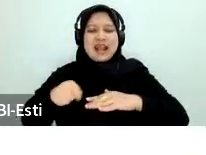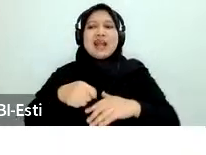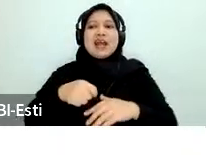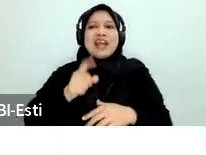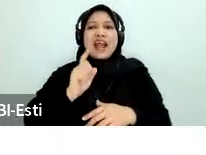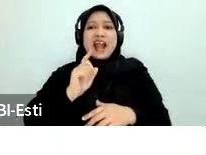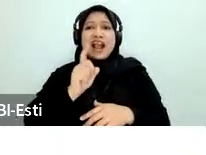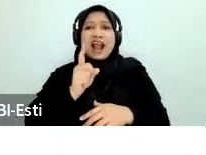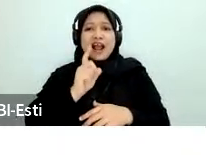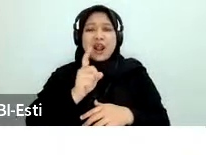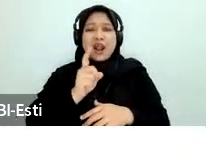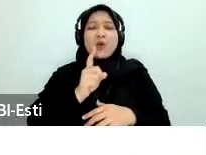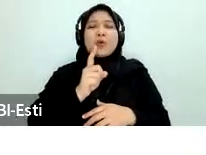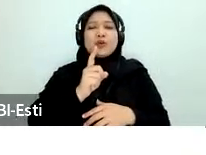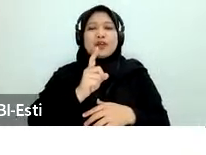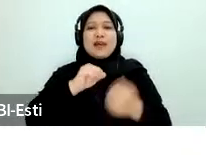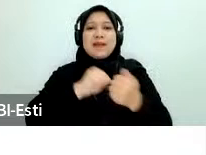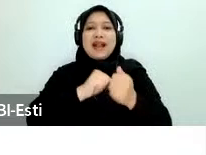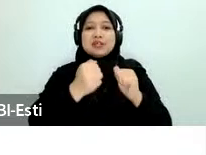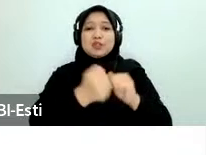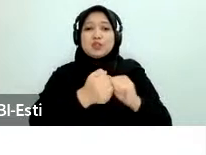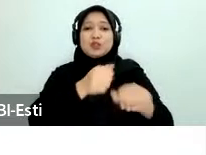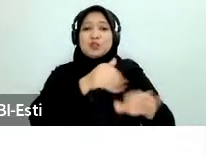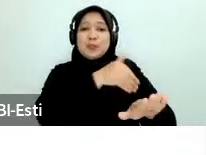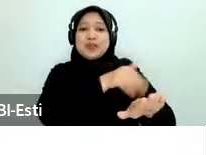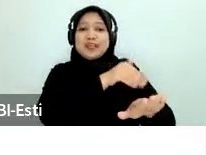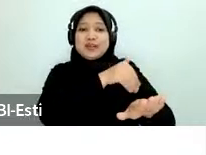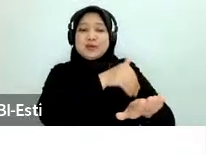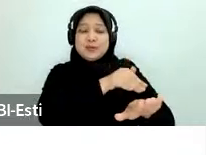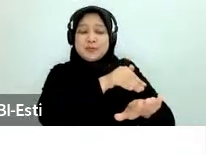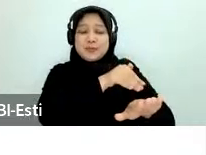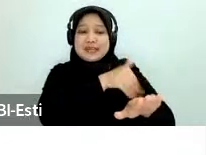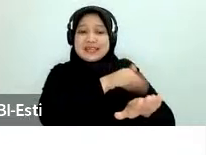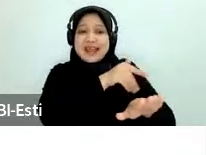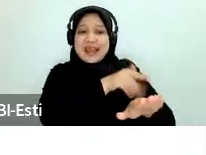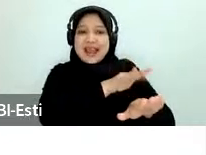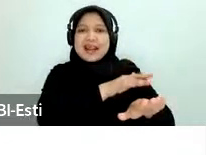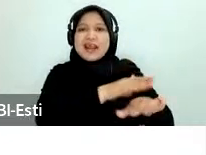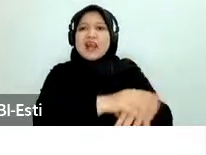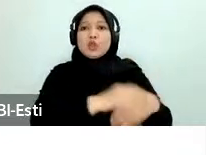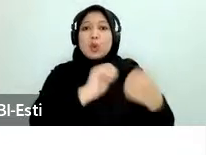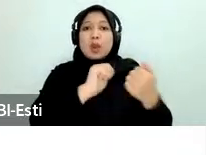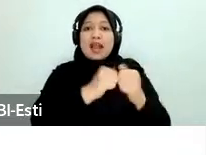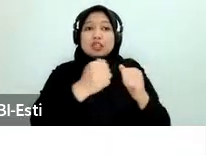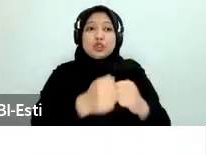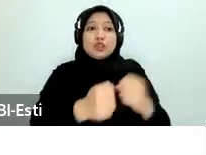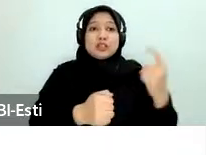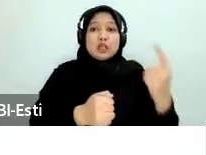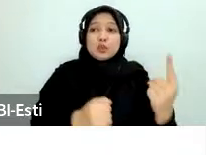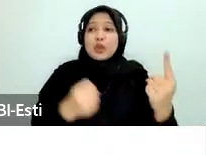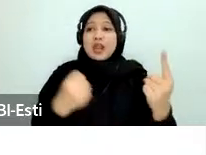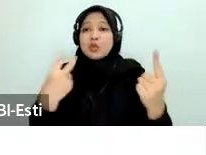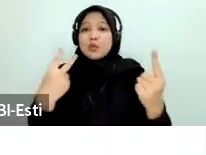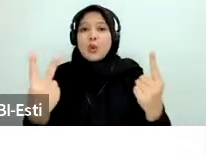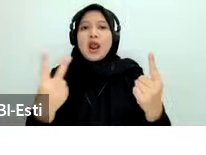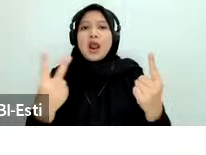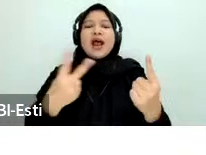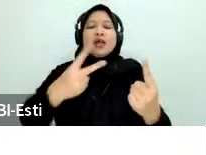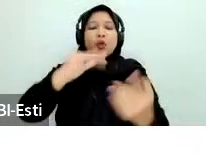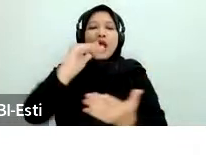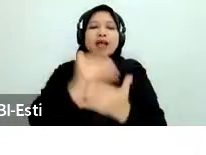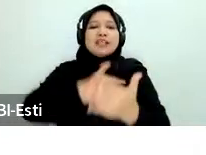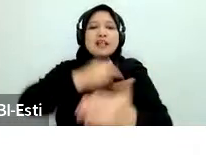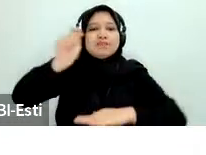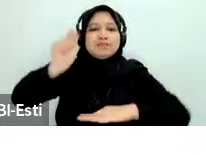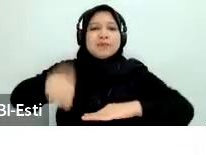di kasus zh dikasih satu dengan kasus lainnya itu hukumannya berbeda gitu pada misalnya kalau dianggap ingin